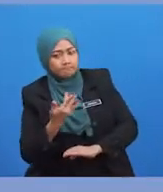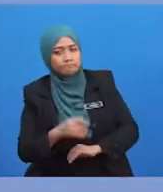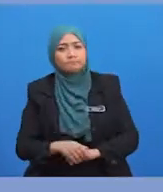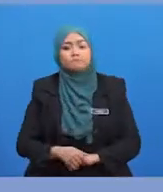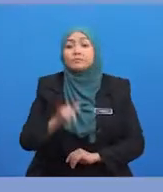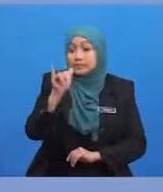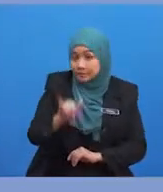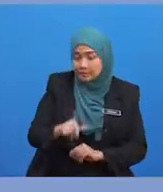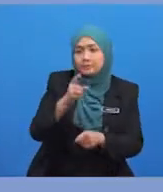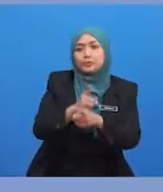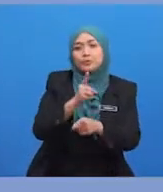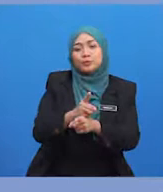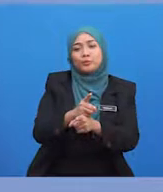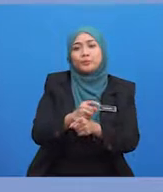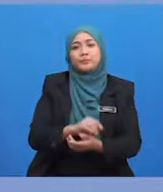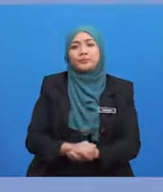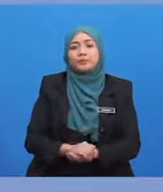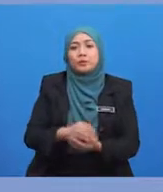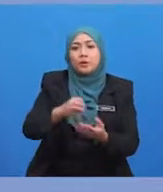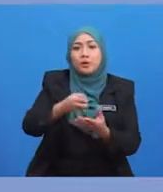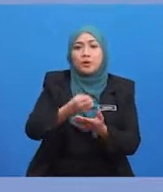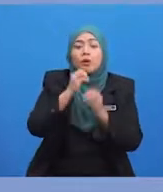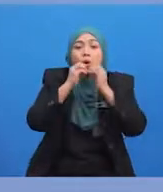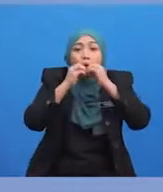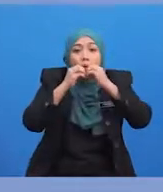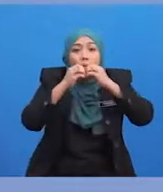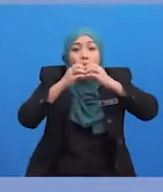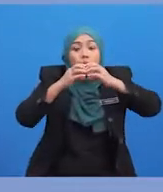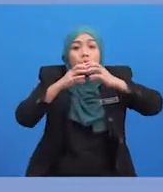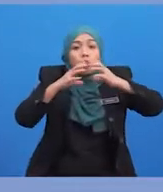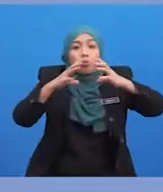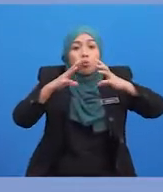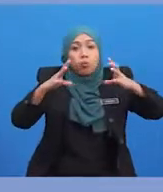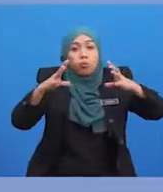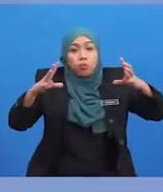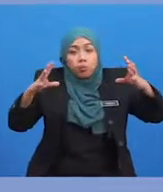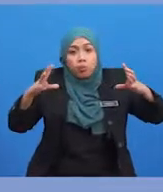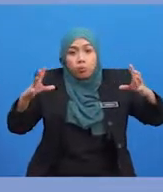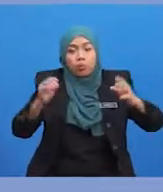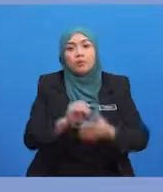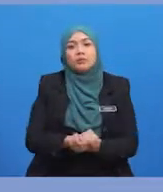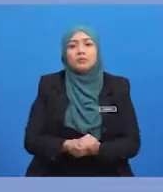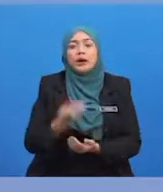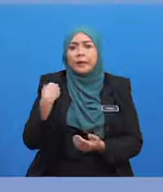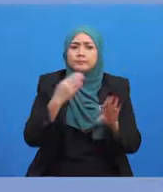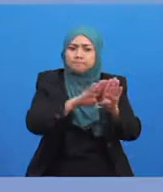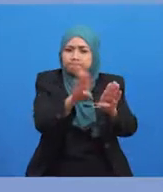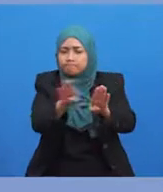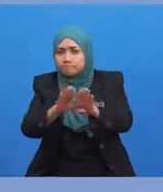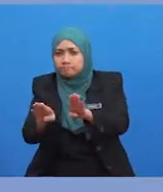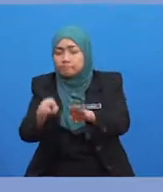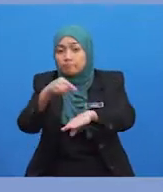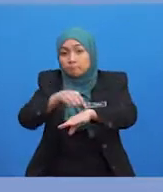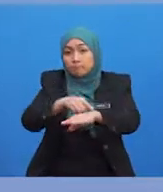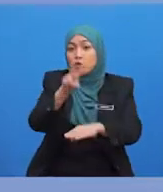Ya, betul. Belon akan mengembang dengan saiz yang berbeza-beza dalam masa 20